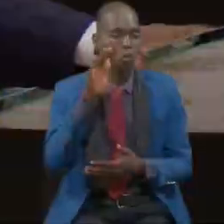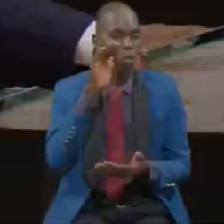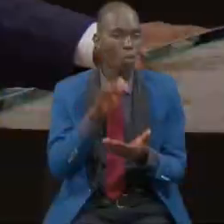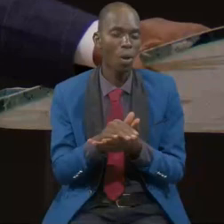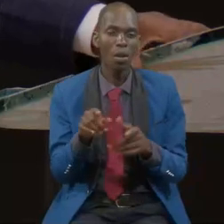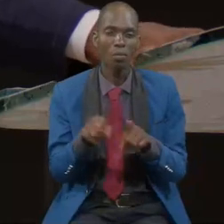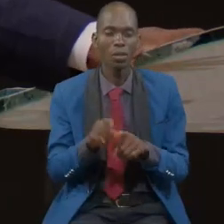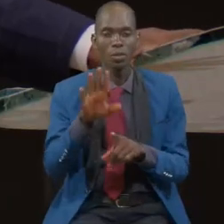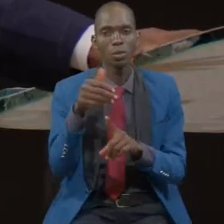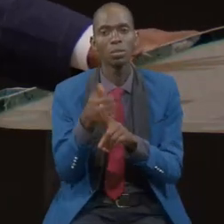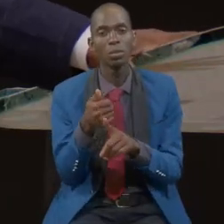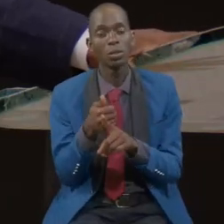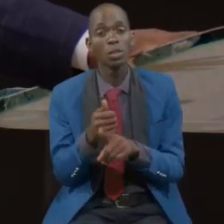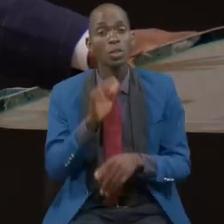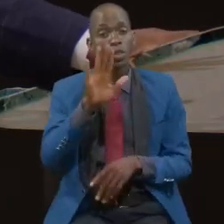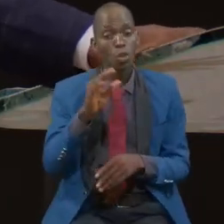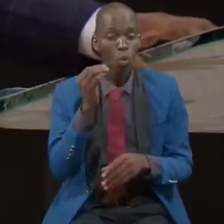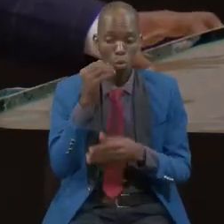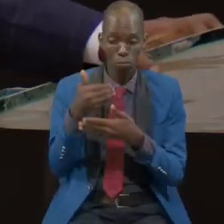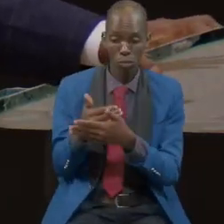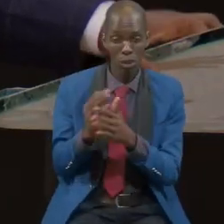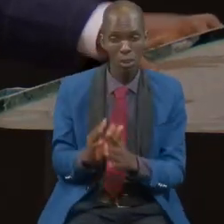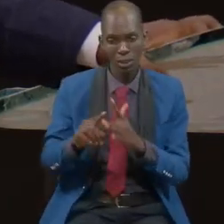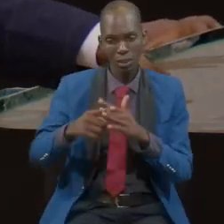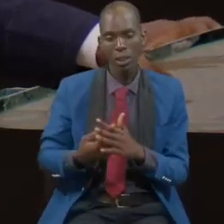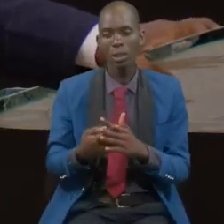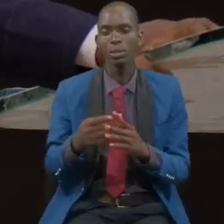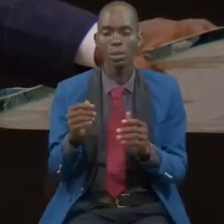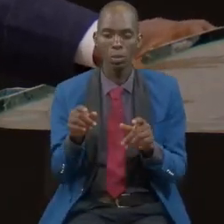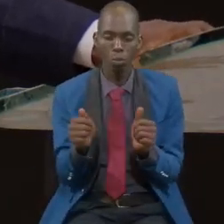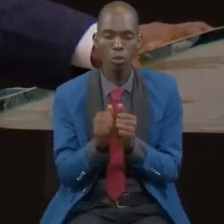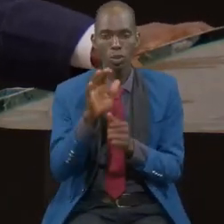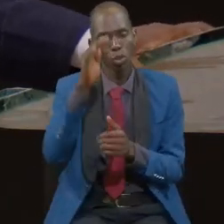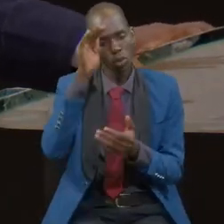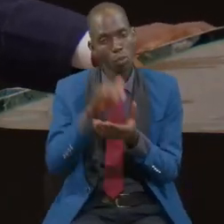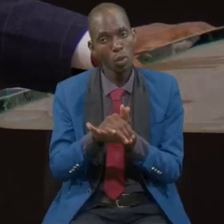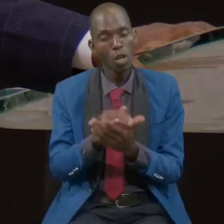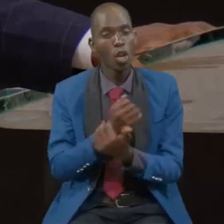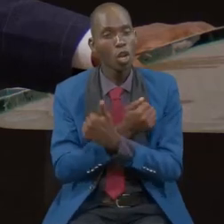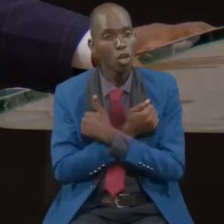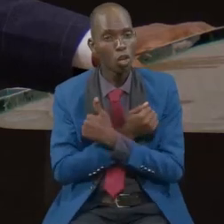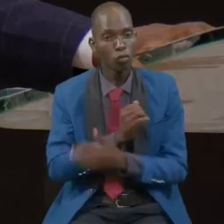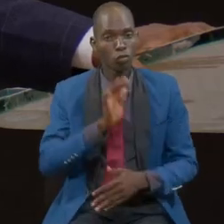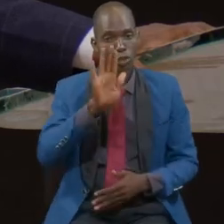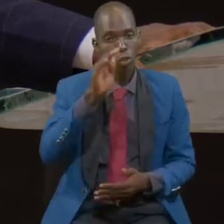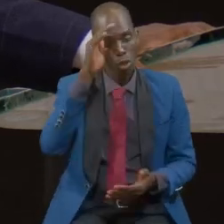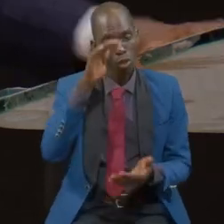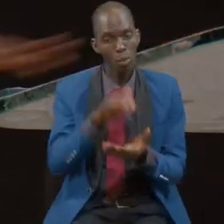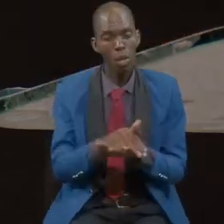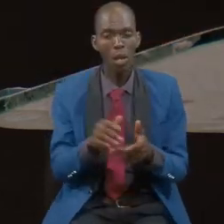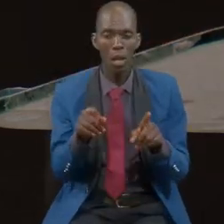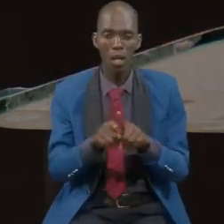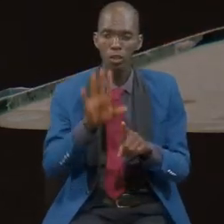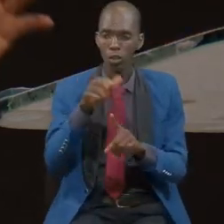femme. Aime ta femme comme toi-même. Ton prochain commence par ton mari. Aime ton